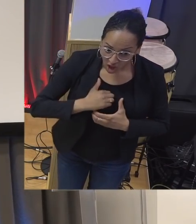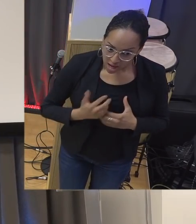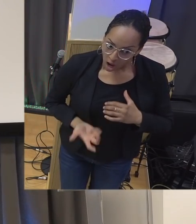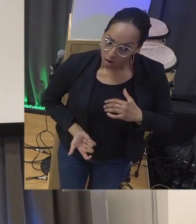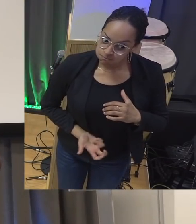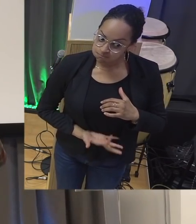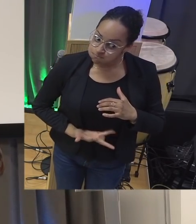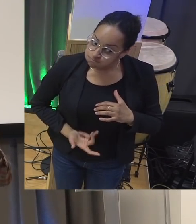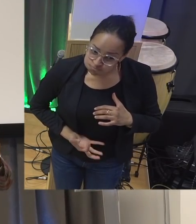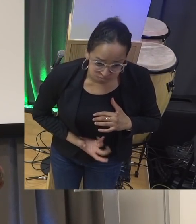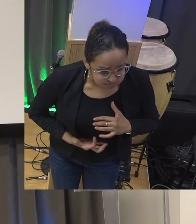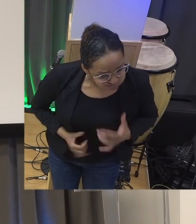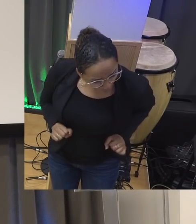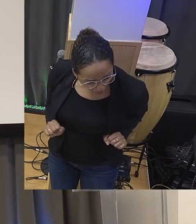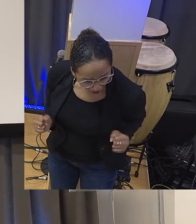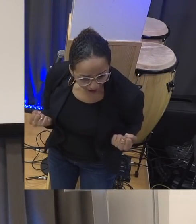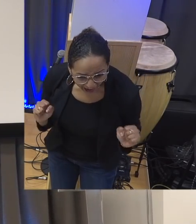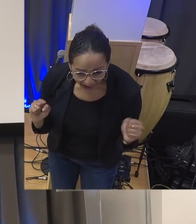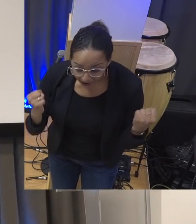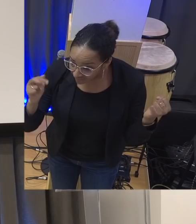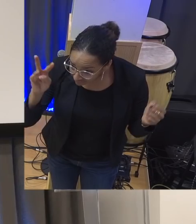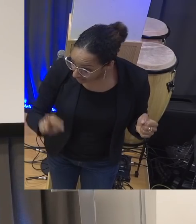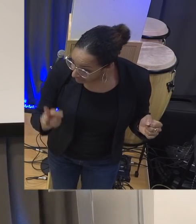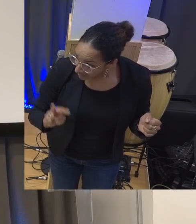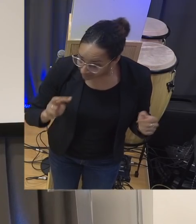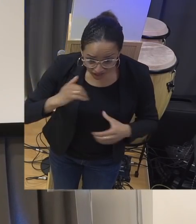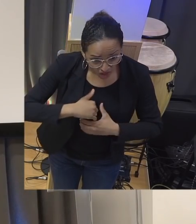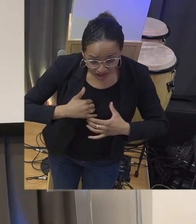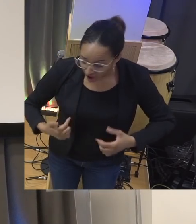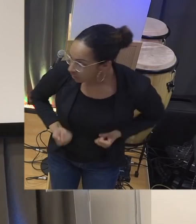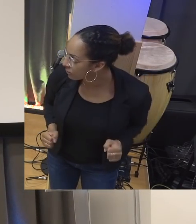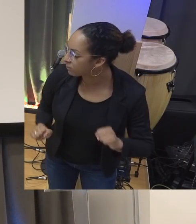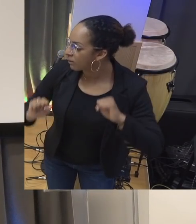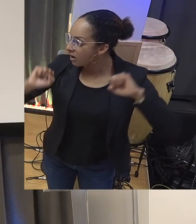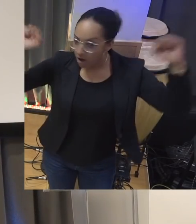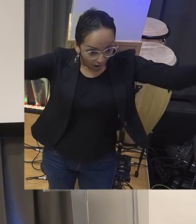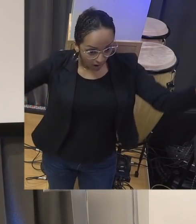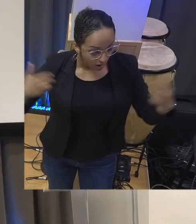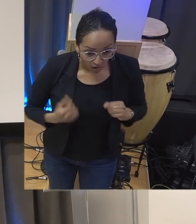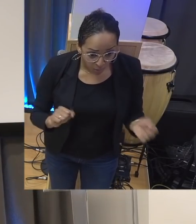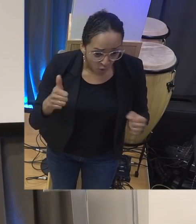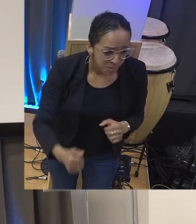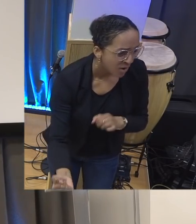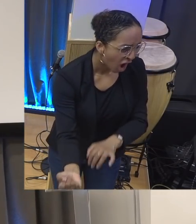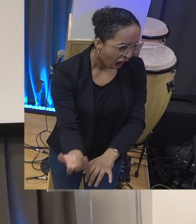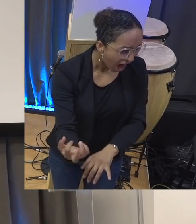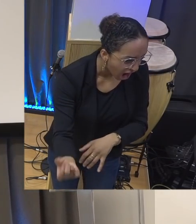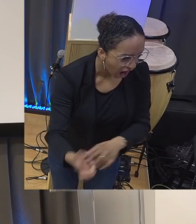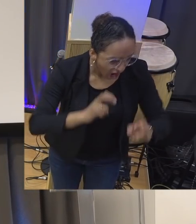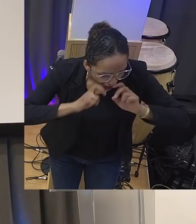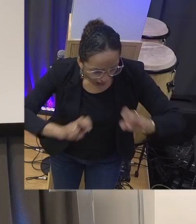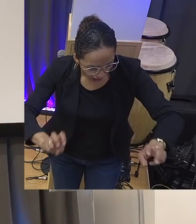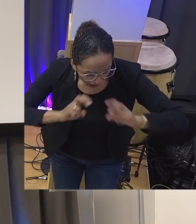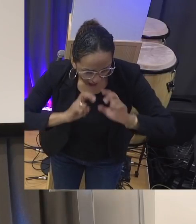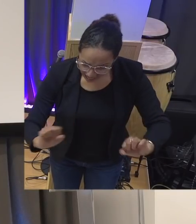j'ai explosé, j'ai implosé intérieurement. Et lui, il me criait dessus,